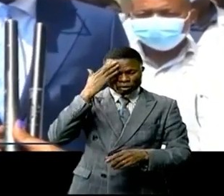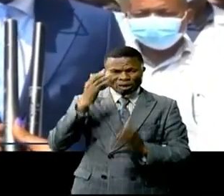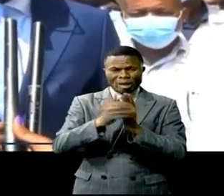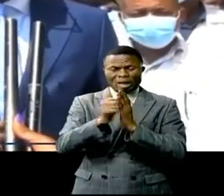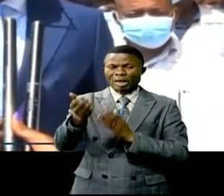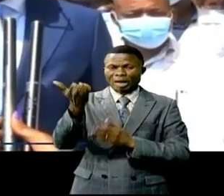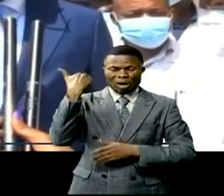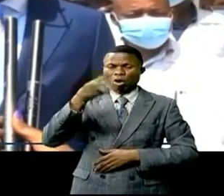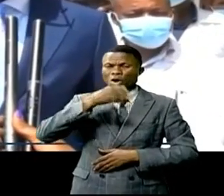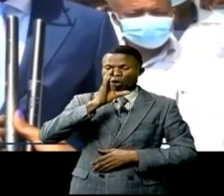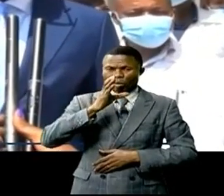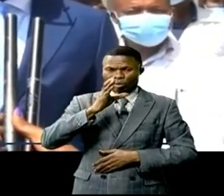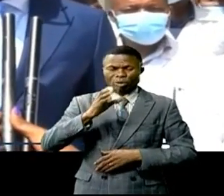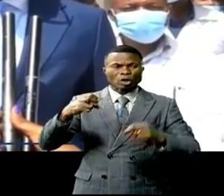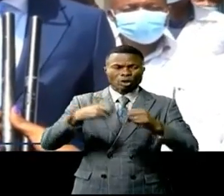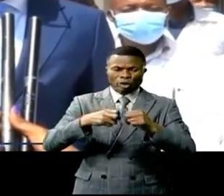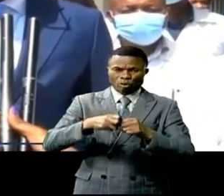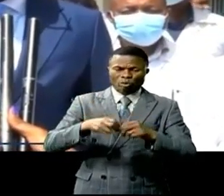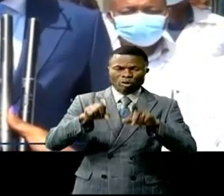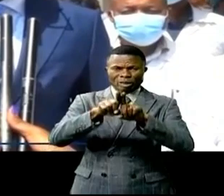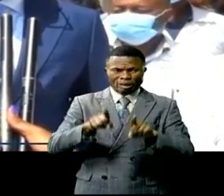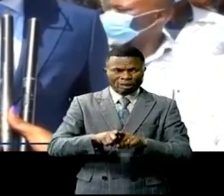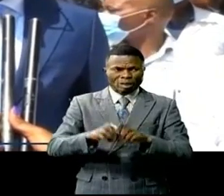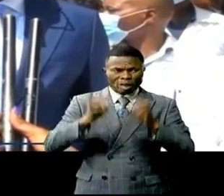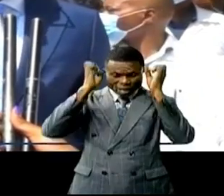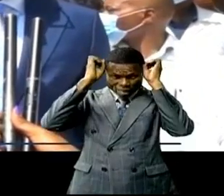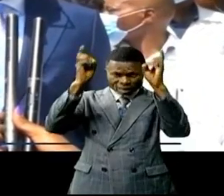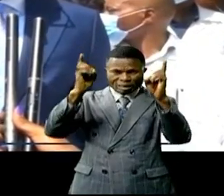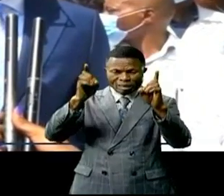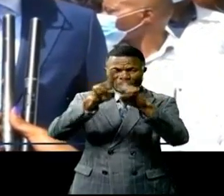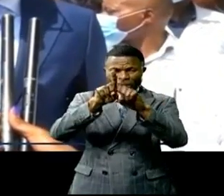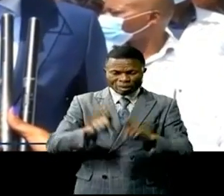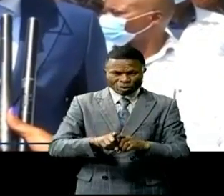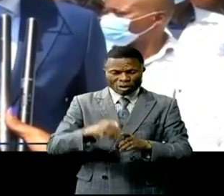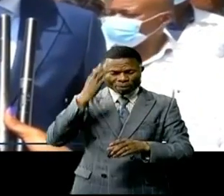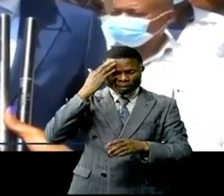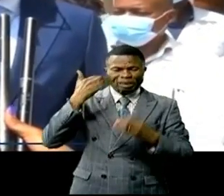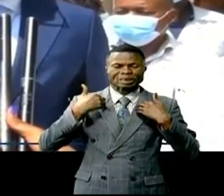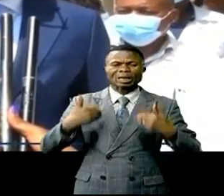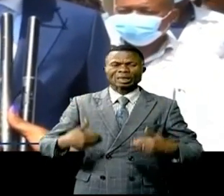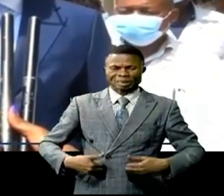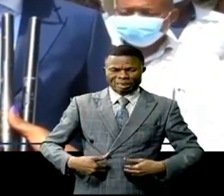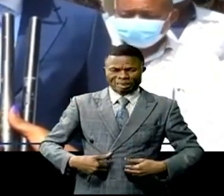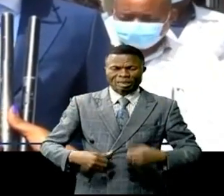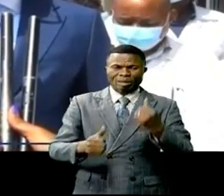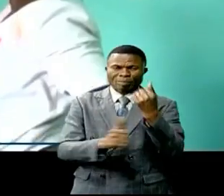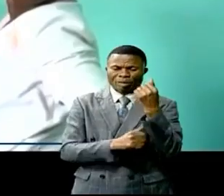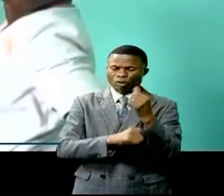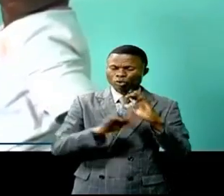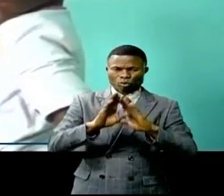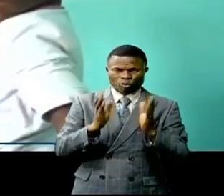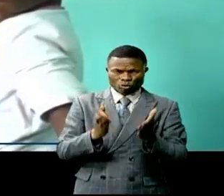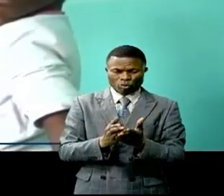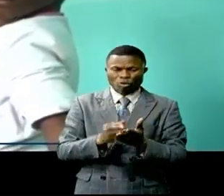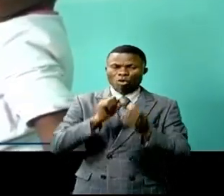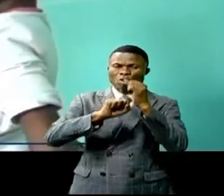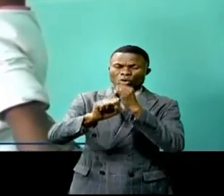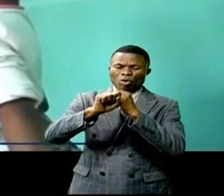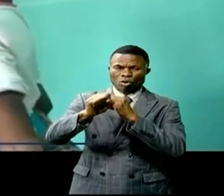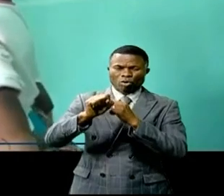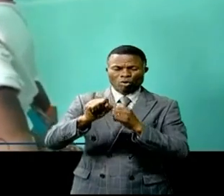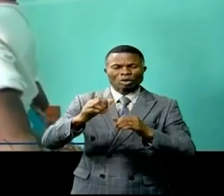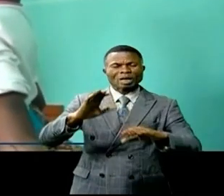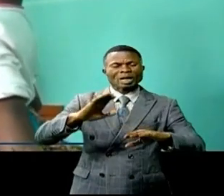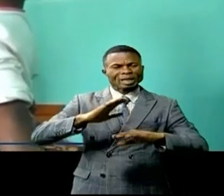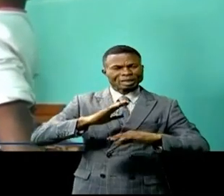l'eau, l'électricité, l'éducation, mais plus aussi la santé de nos enfants. Cette campagne est un ouf de soulagement